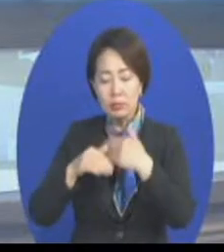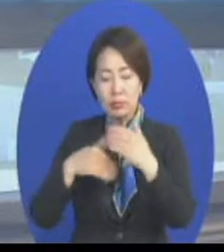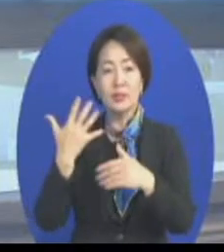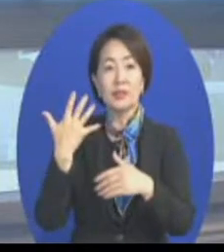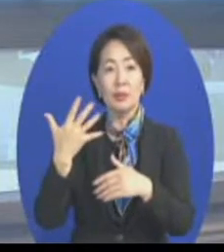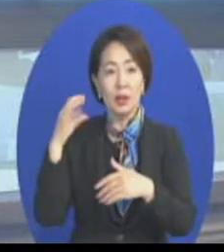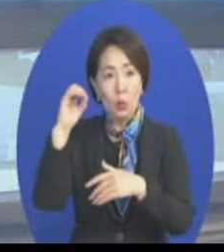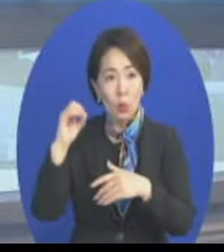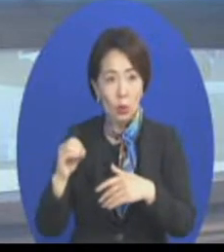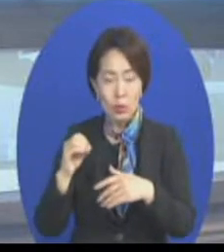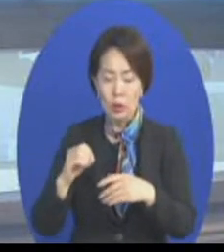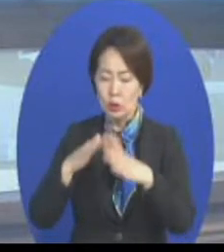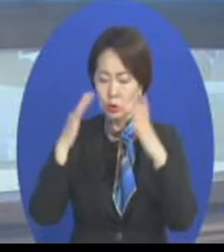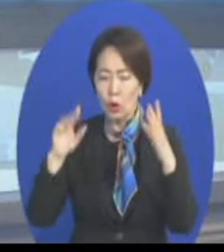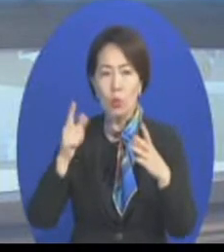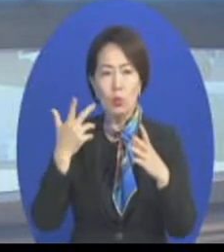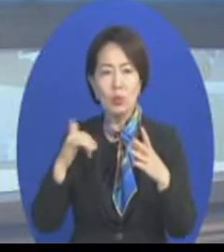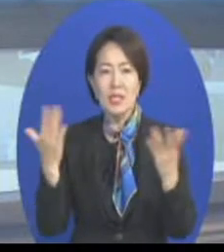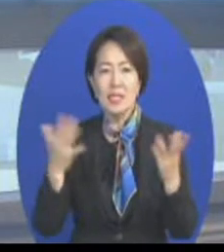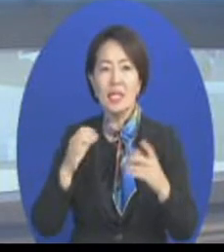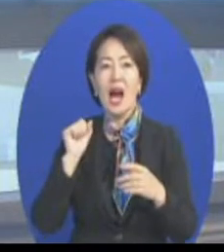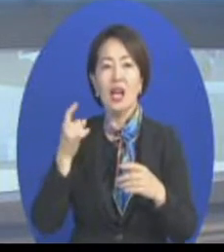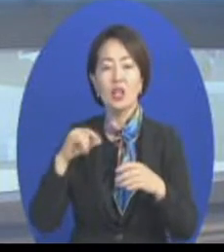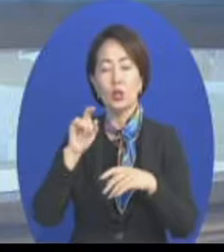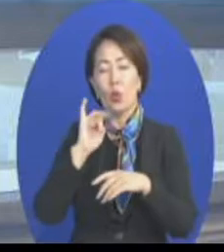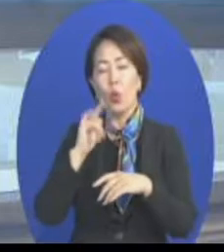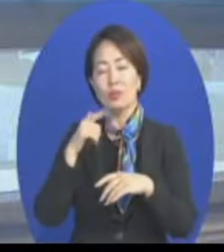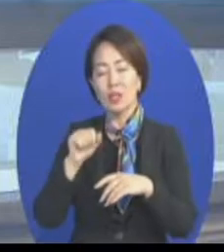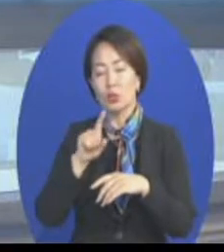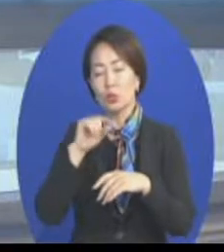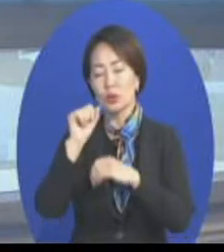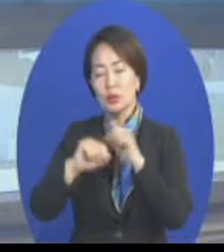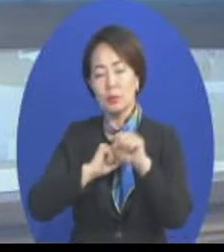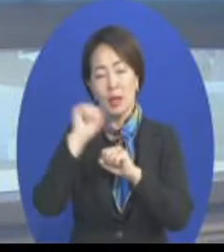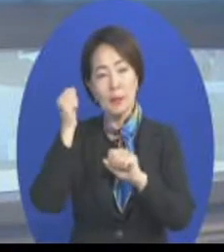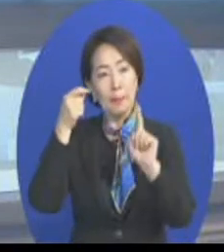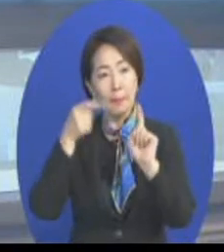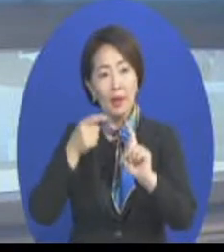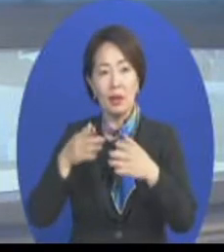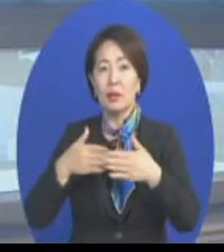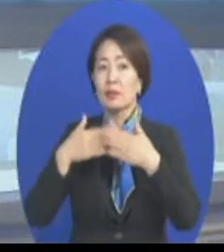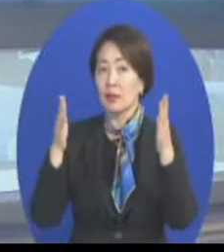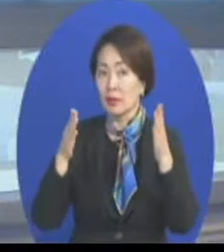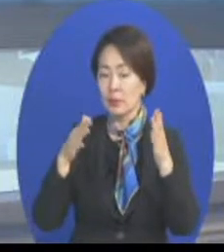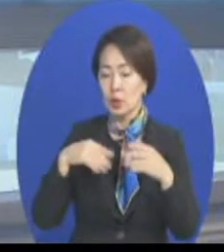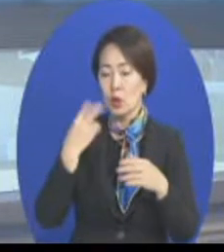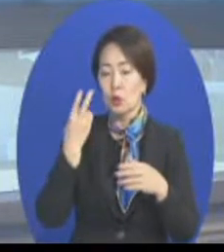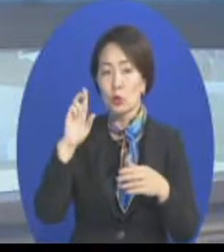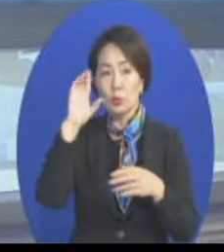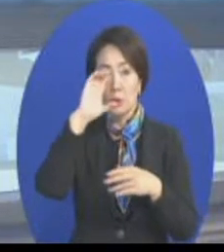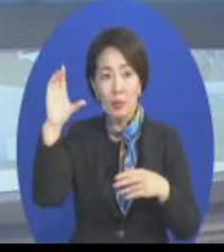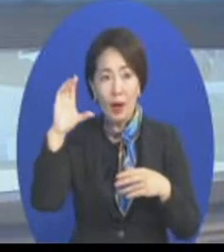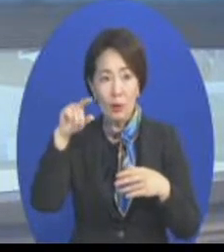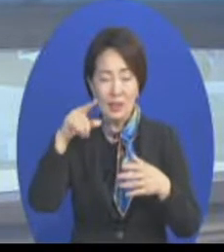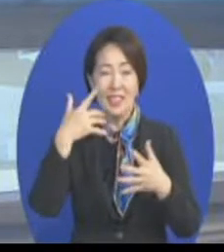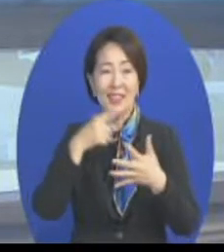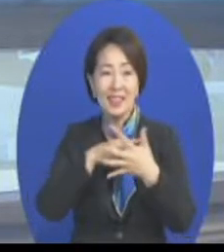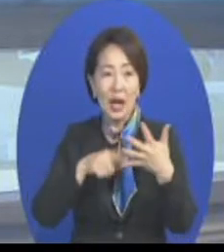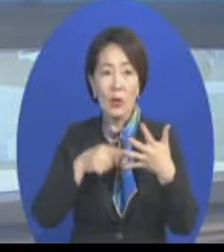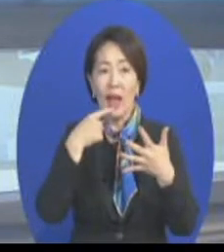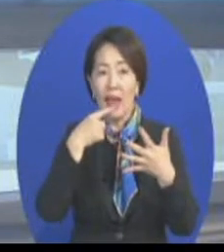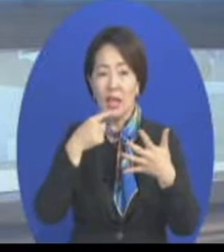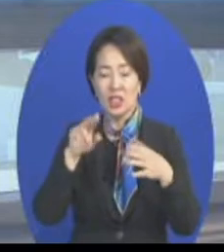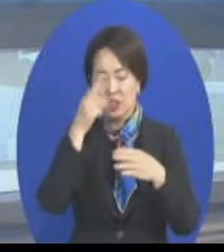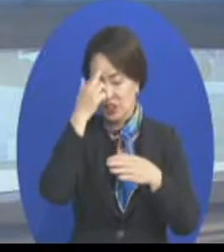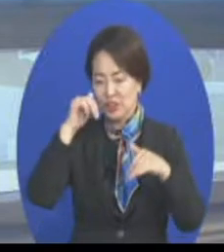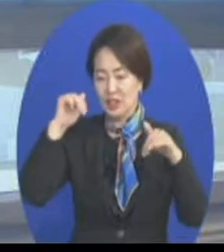бүтээн байгуулалтанд хэлсэн томоохон музей ардын хувьсгалын 100 жилийн ойд багтаж ашиглалтад орох юм. Нэгдсэн үндэсний байгуулгын 5 хэлээр Монголоо сурталчилж таниулах Чингис